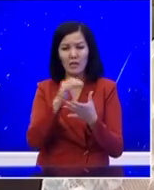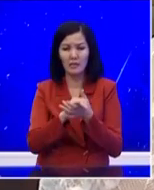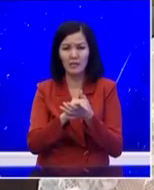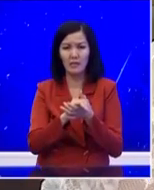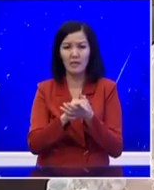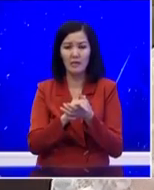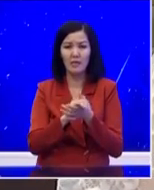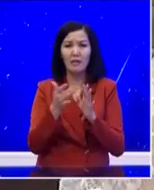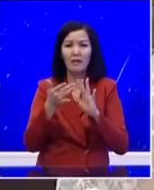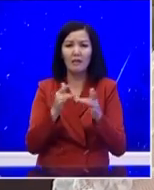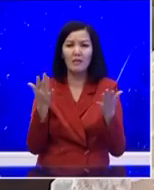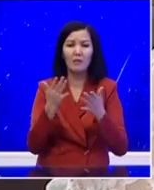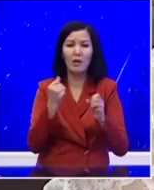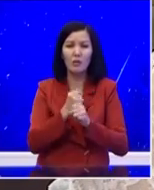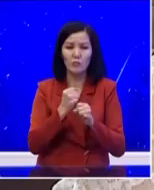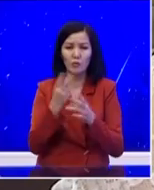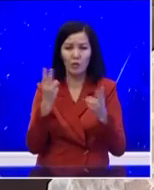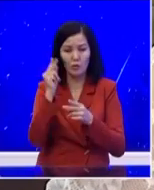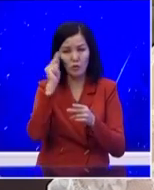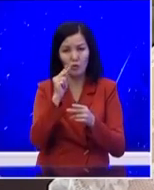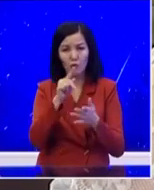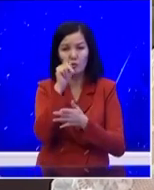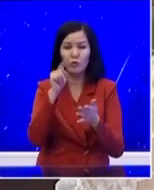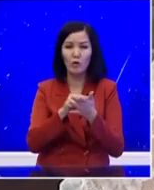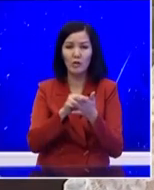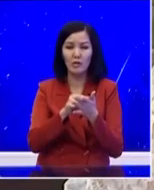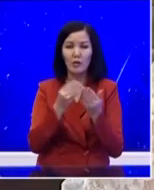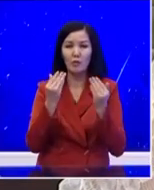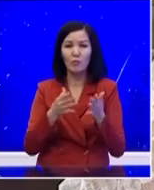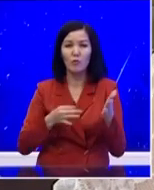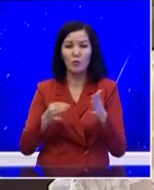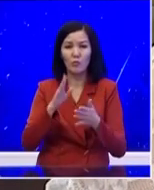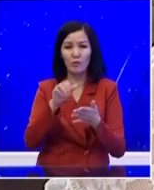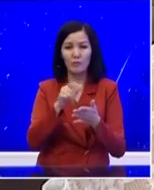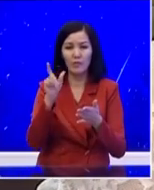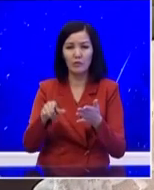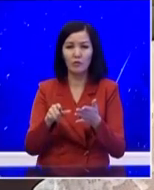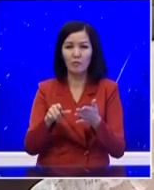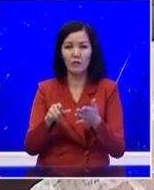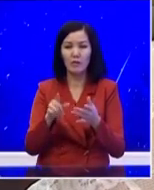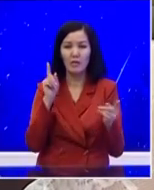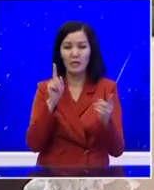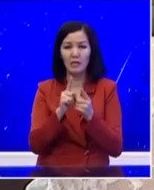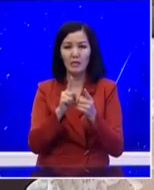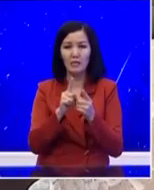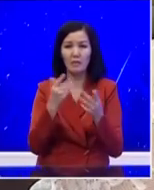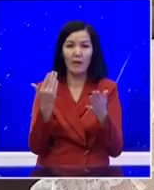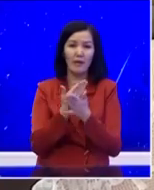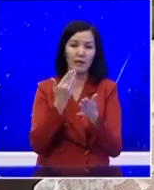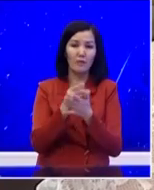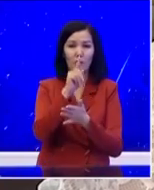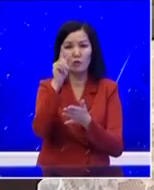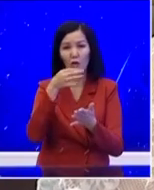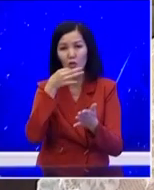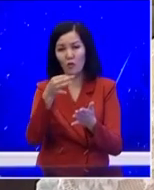өздерін қызықтырған дүниелермен айналысты. Міне осы сұрақ айналасында бүгін облыстың бас ұстазымен ашық әңгіме дүкен құрылды. Бұған